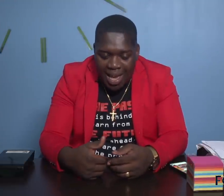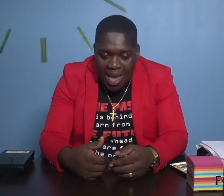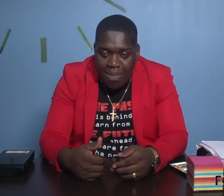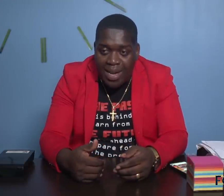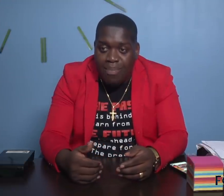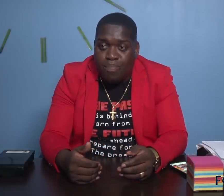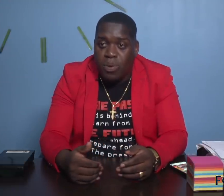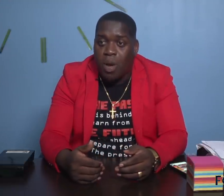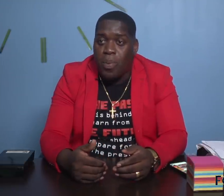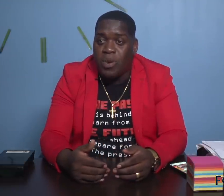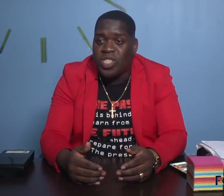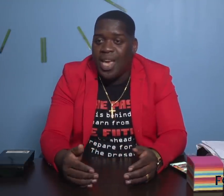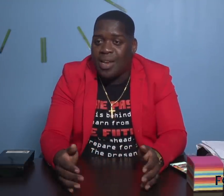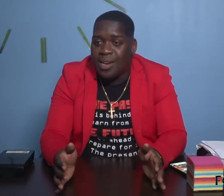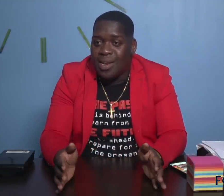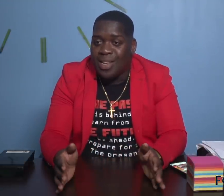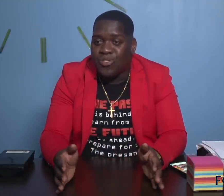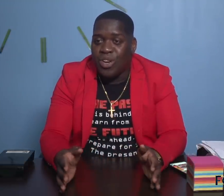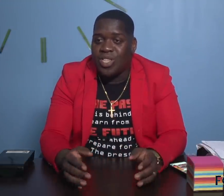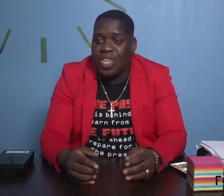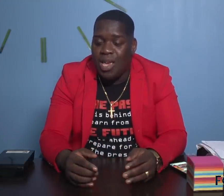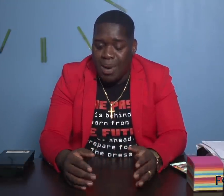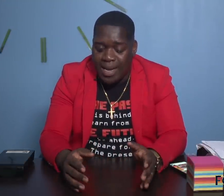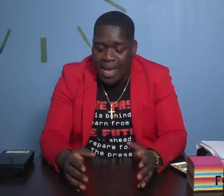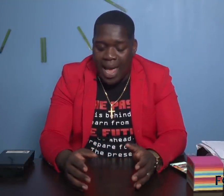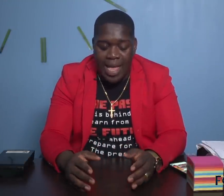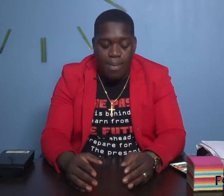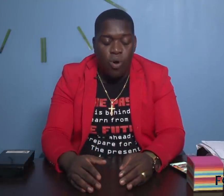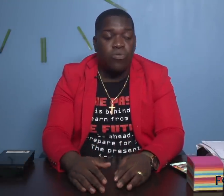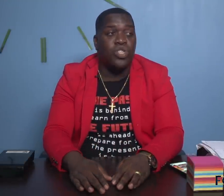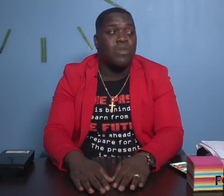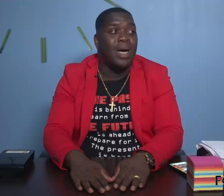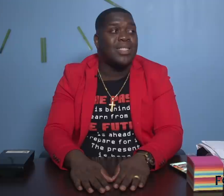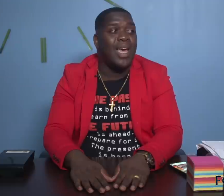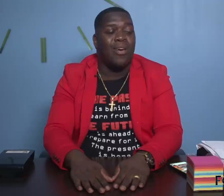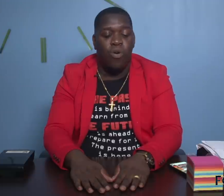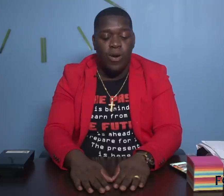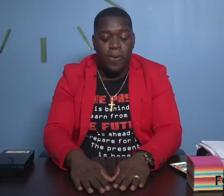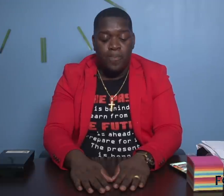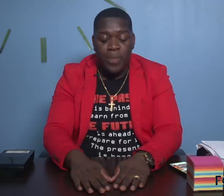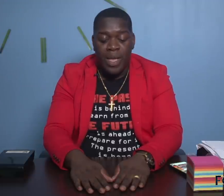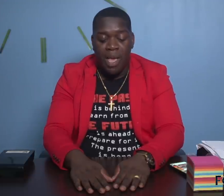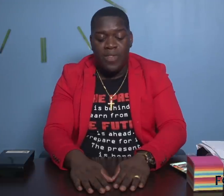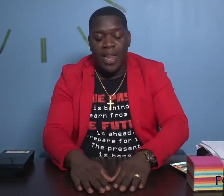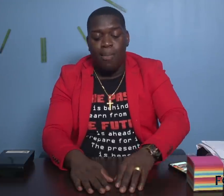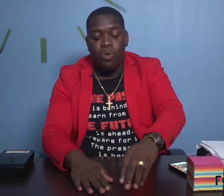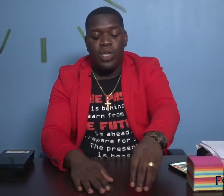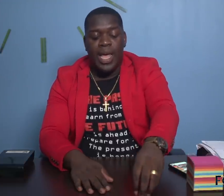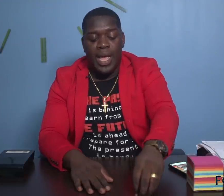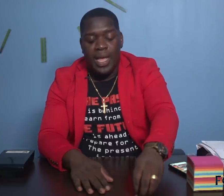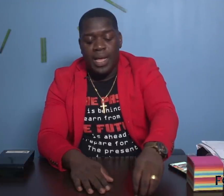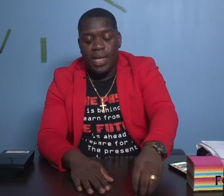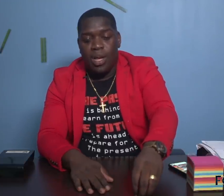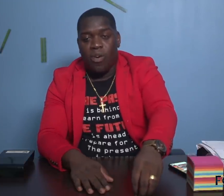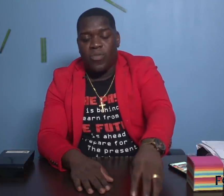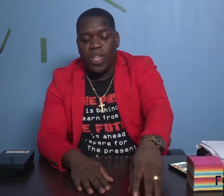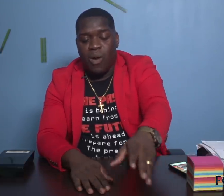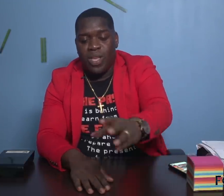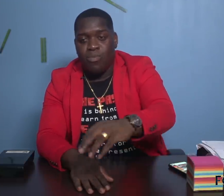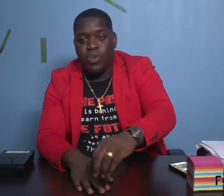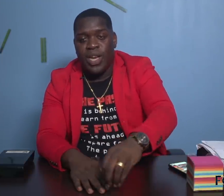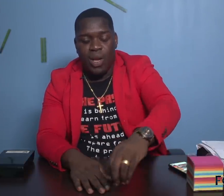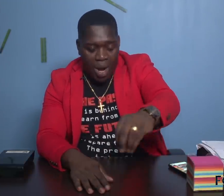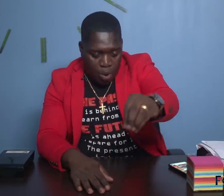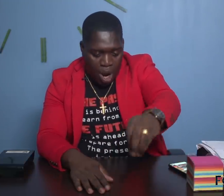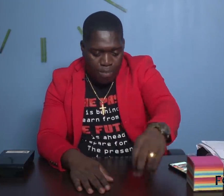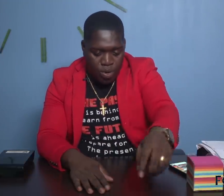de schema de gepubliceer to de schema de en jabi ook tu sma sa e kon if de na munde of